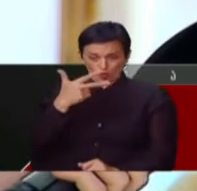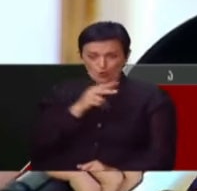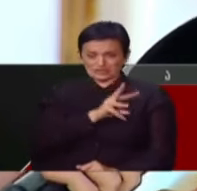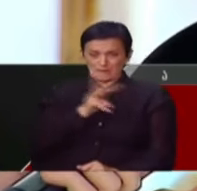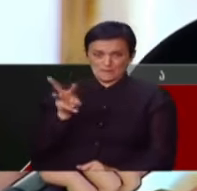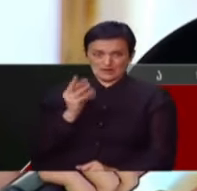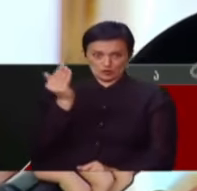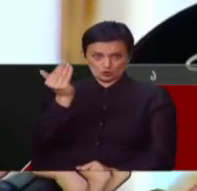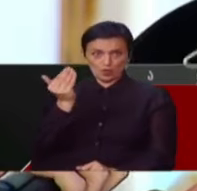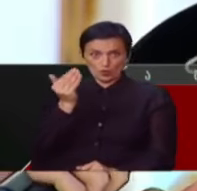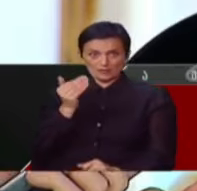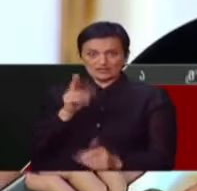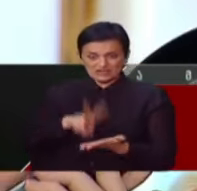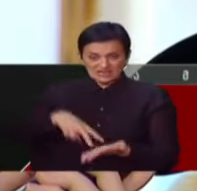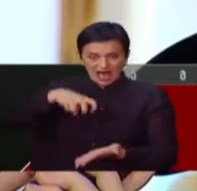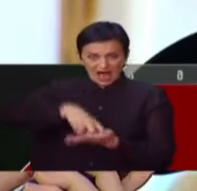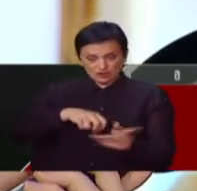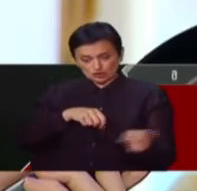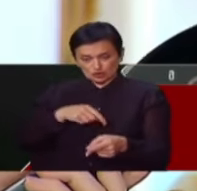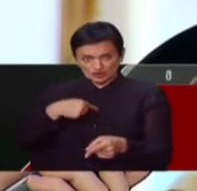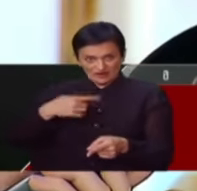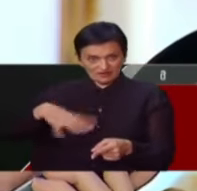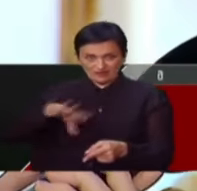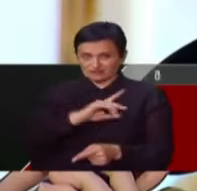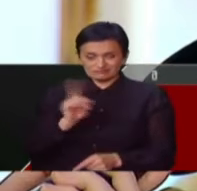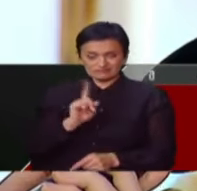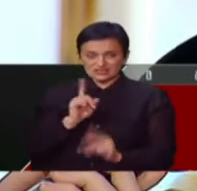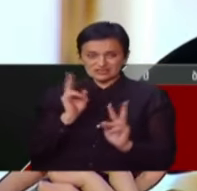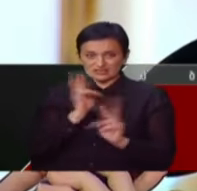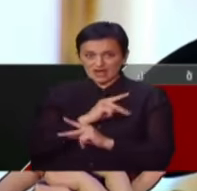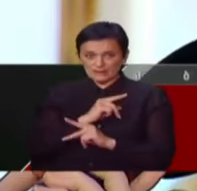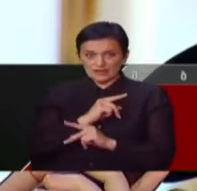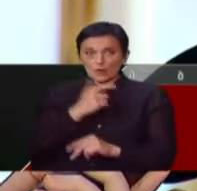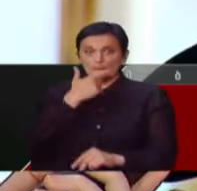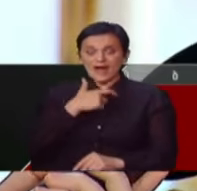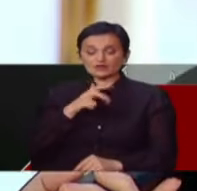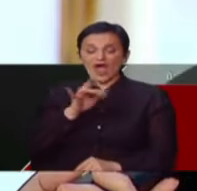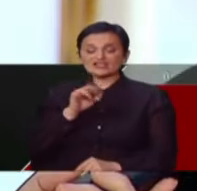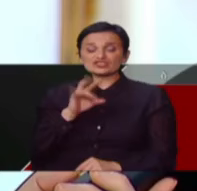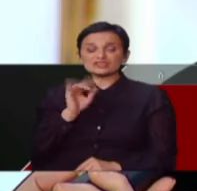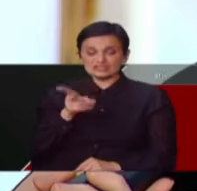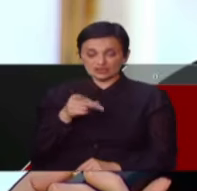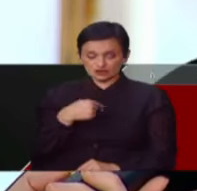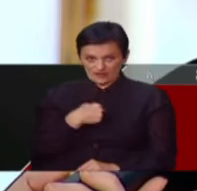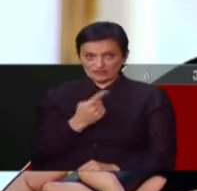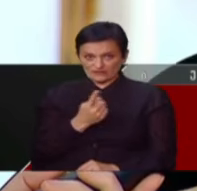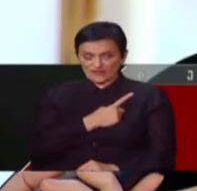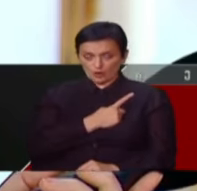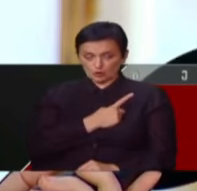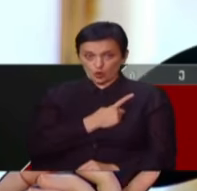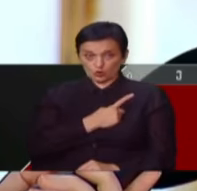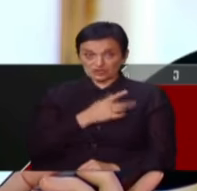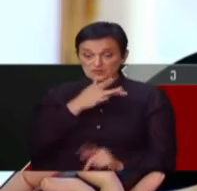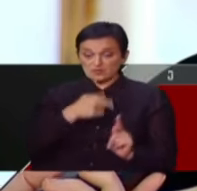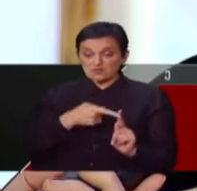მილიონით, ესე იგი, დააჩოქებთ ჩვენს ქვეყანას? ძალიან ცდებით, ბატონო ჰერჩინსკი. ჩვენ ველოდებით, რომ